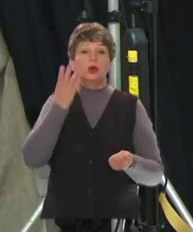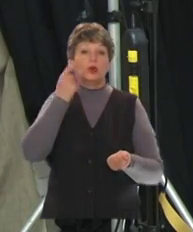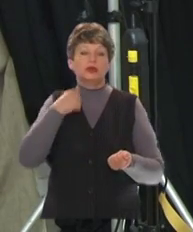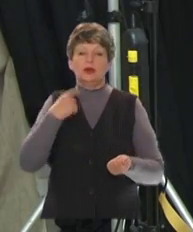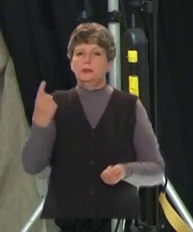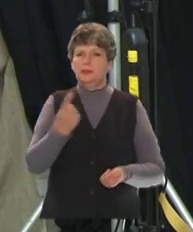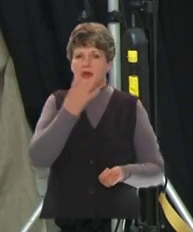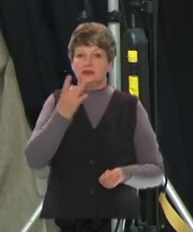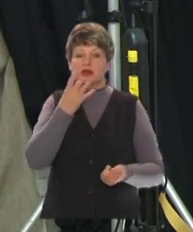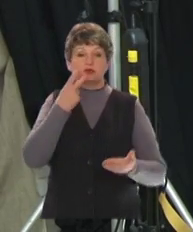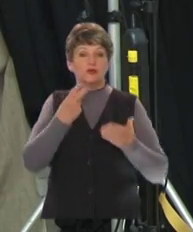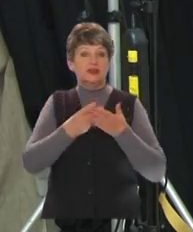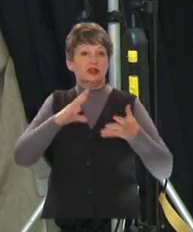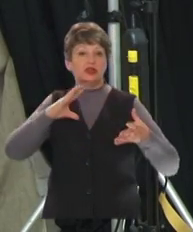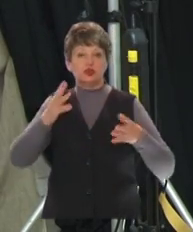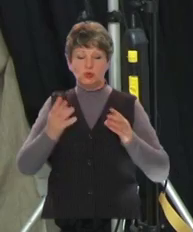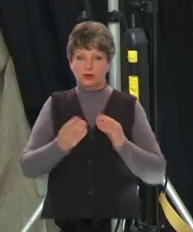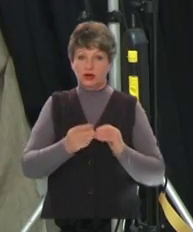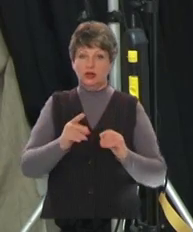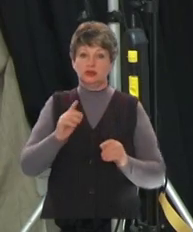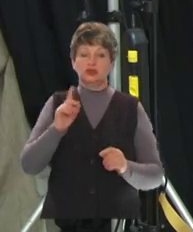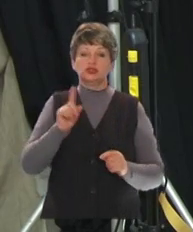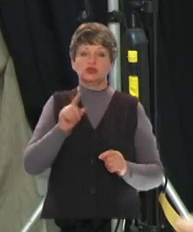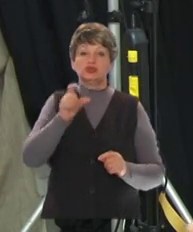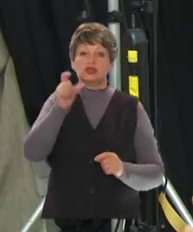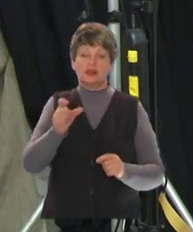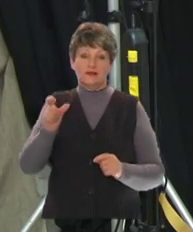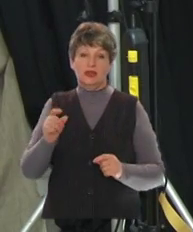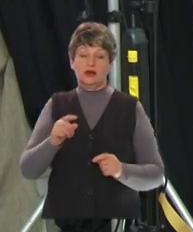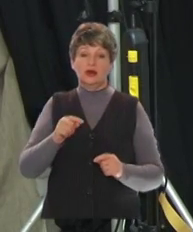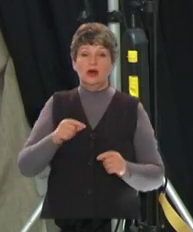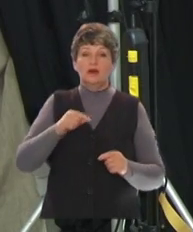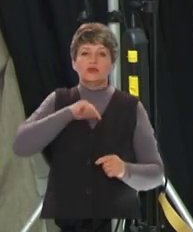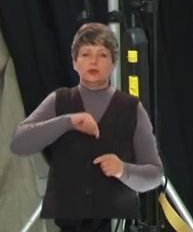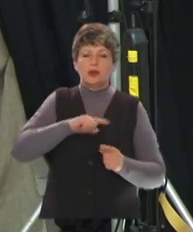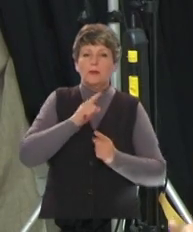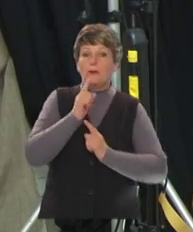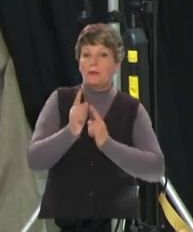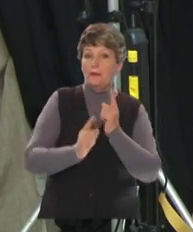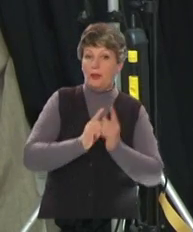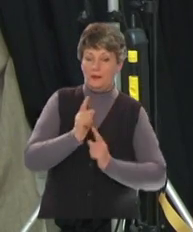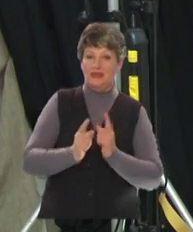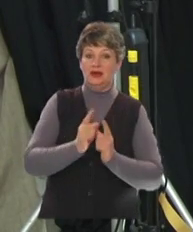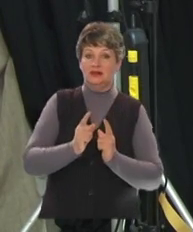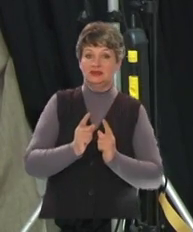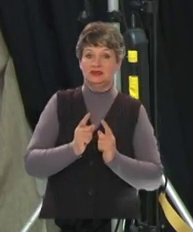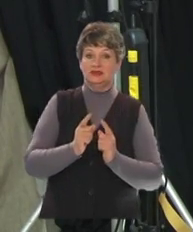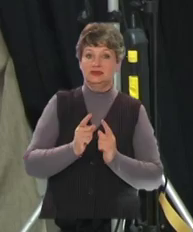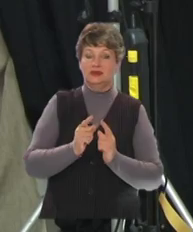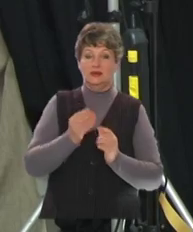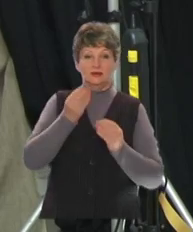когда я первый раз увидел эти результаты, когда человек там в корне поменялся, когда у него реально психологическая